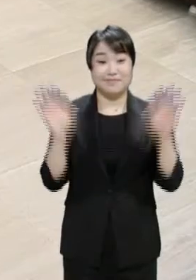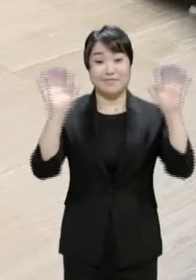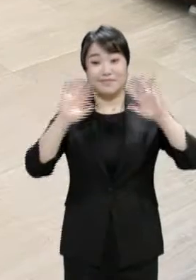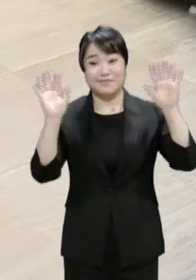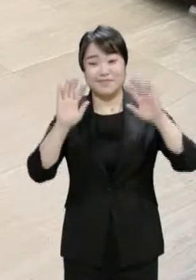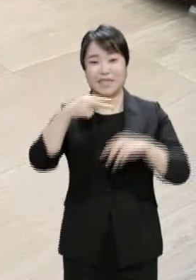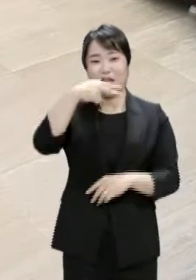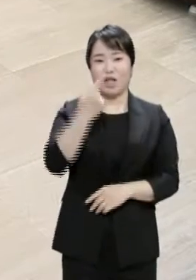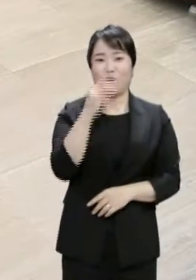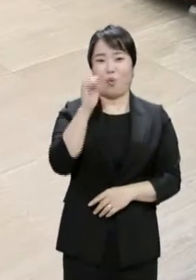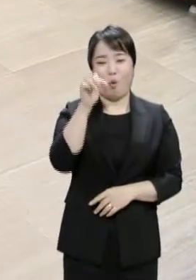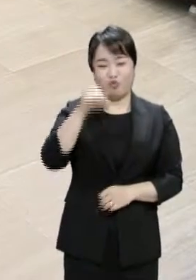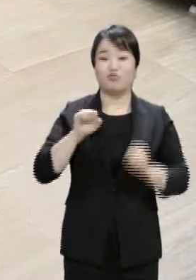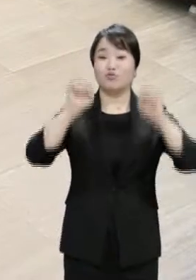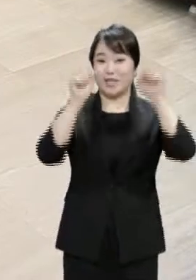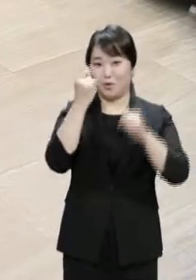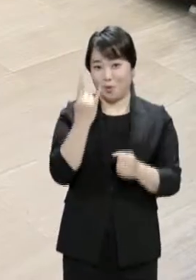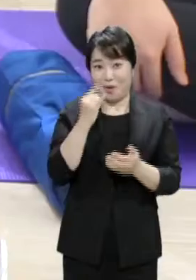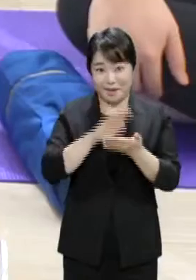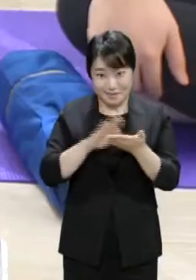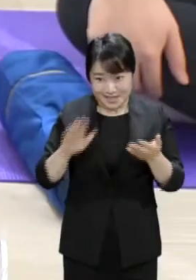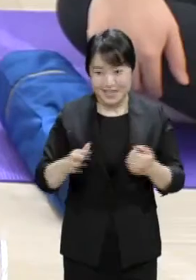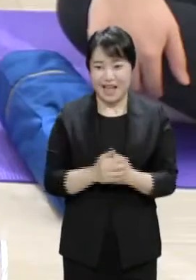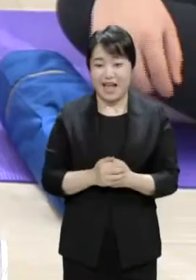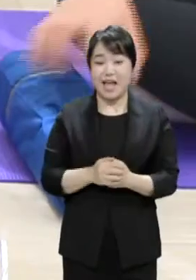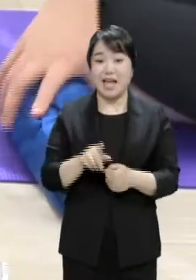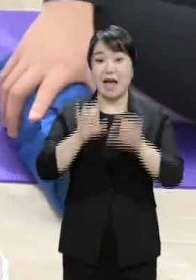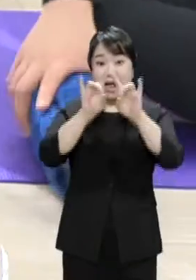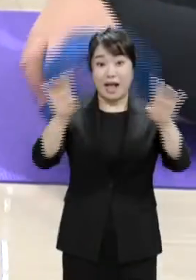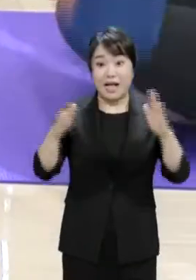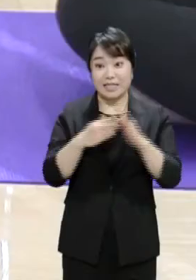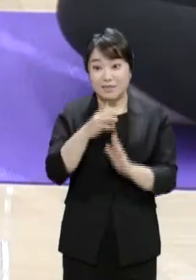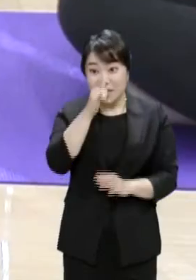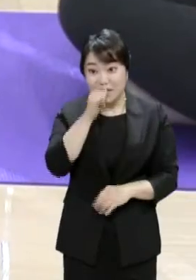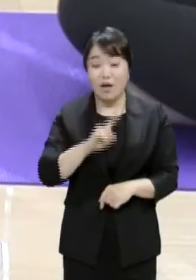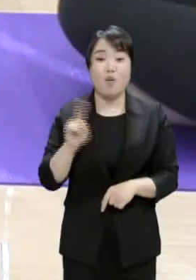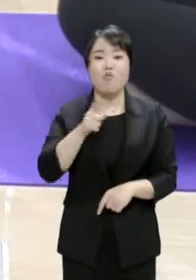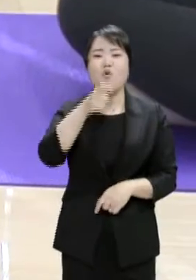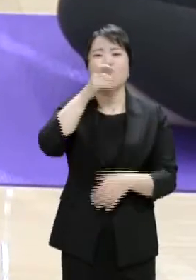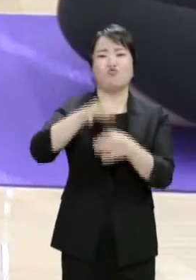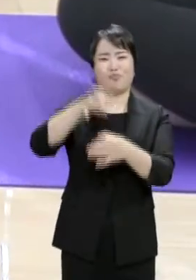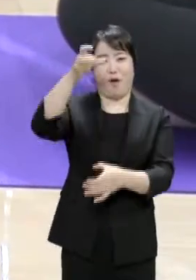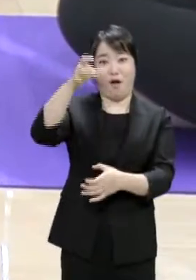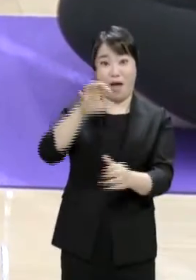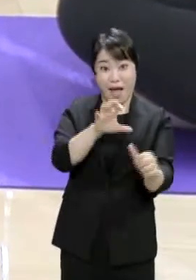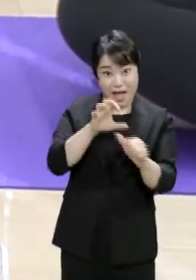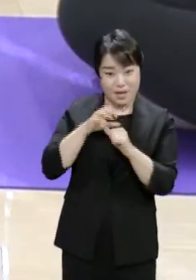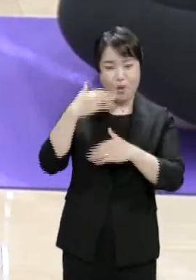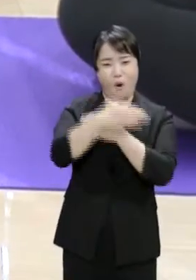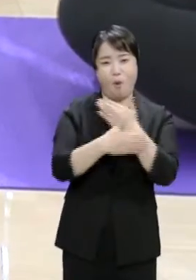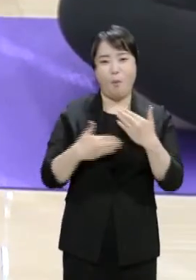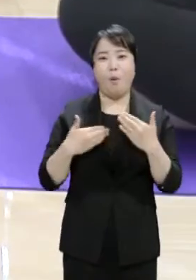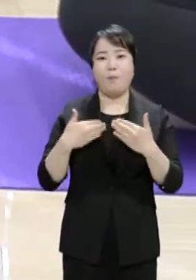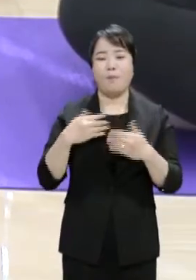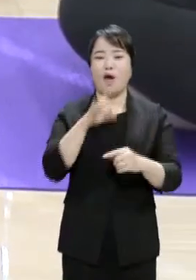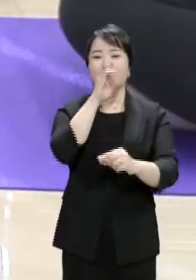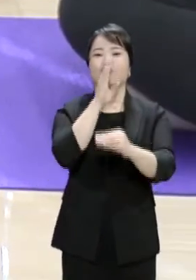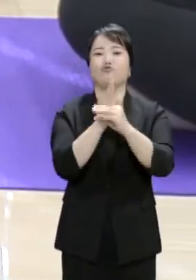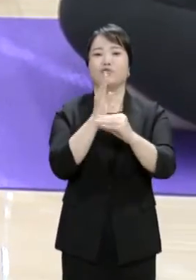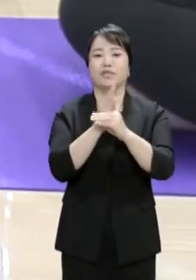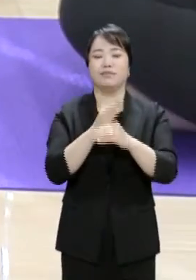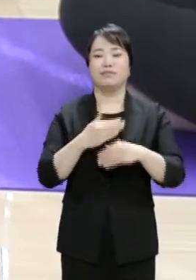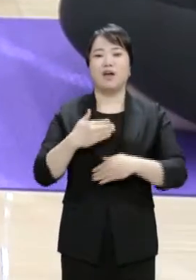안녕하세요. 도봉구치일케입니다. 오늘은 집에 하나쯤 가지고 계시는 물통을 활용해서 우리 몸의 가장 중심이 되는